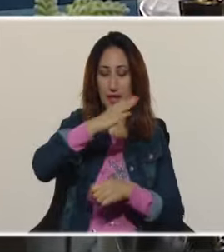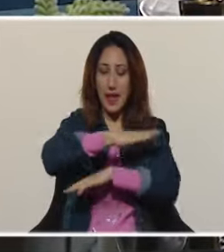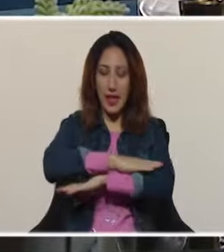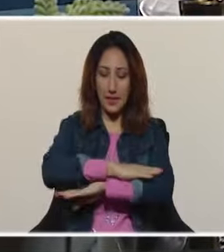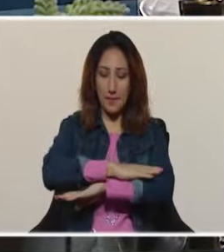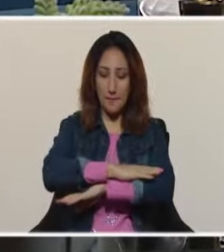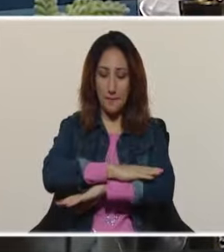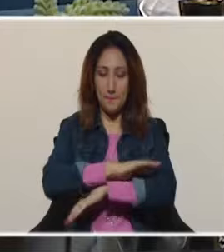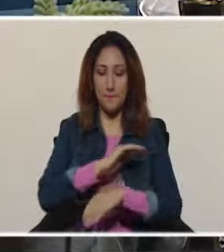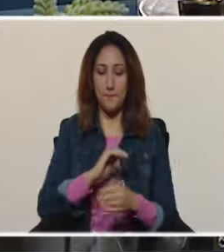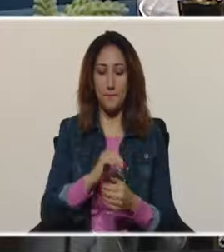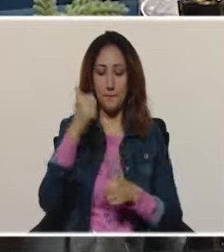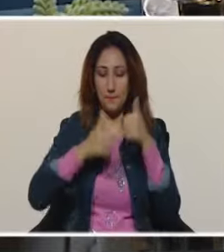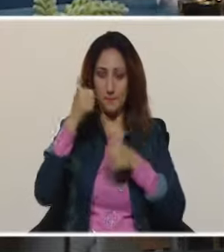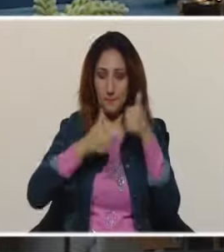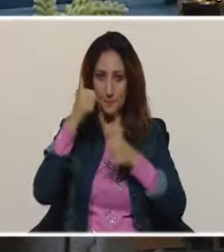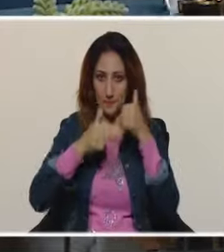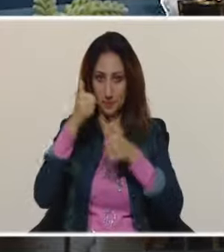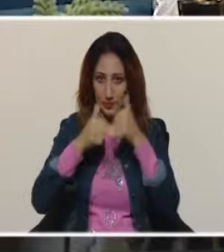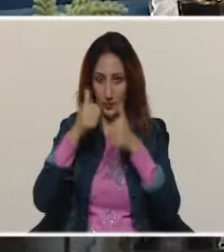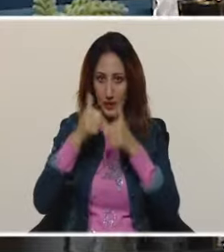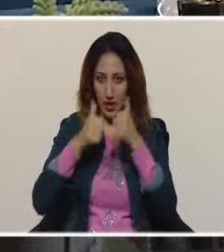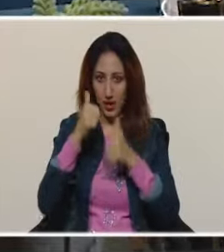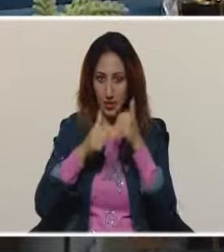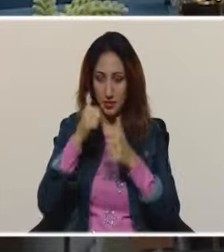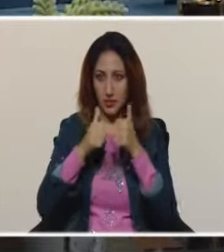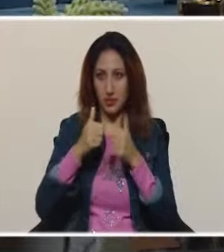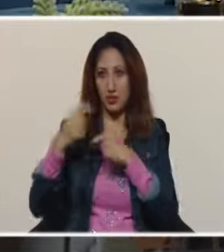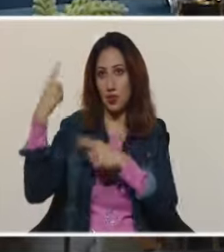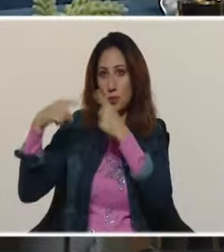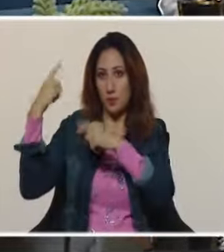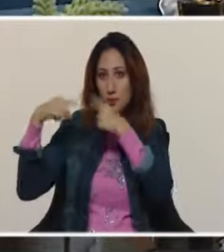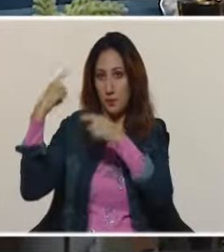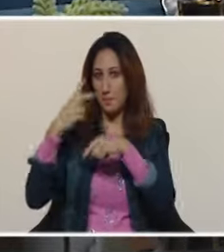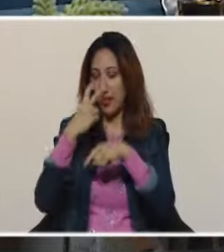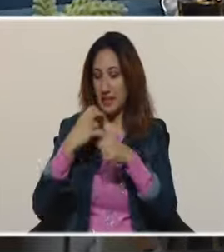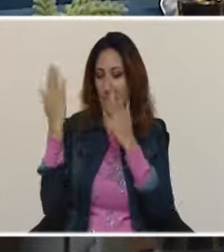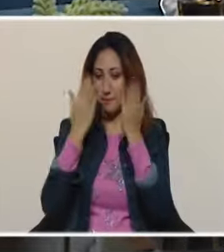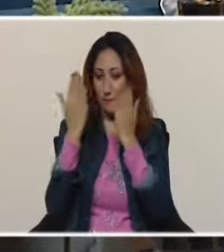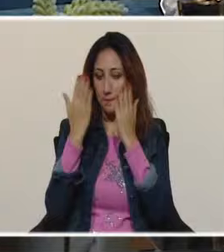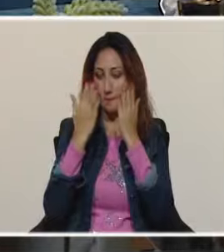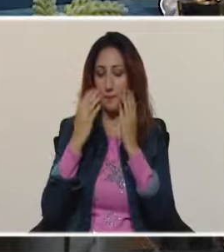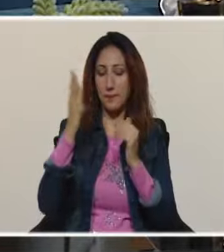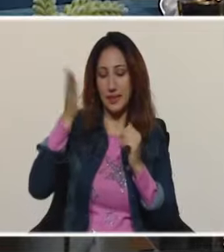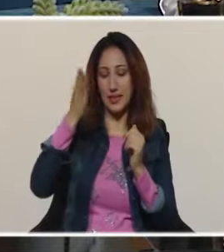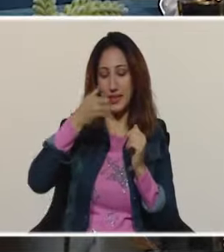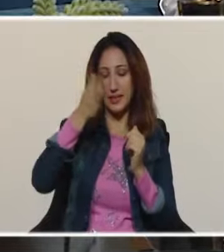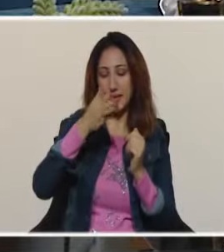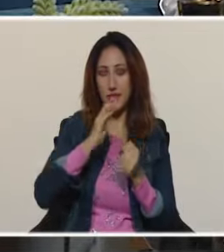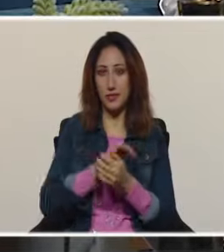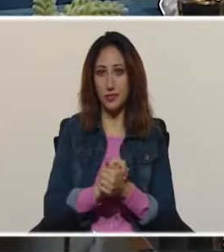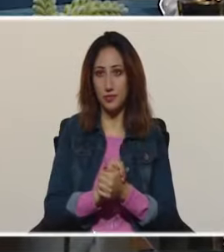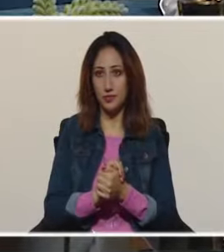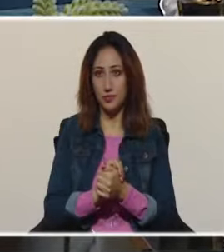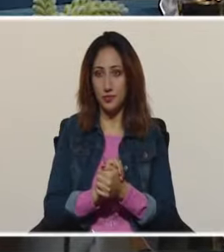بنذاكرها طول السنه، جينا وقت الامتحانات طبعا في امتحانات سابقه، فاحنا كنا بنذاكر الامتحانات السابقه وجت ماده التاريخ مش فاكرين اي حاجه خالص. هي